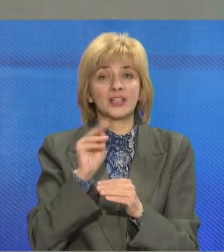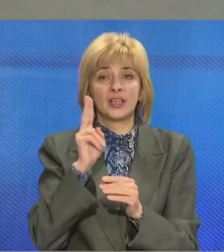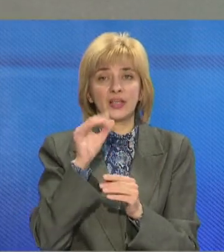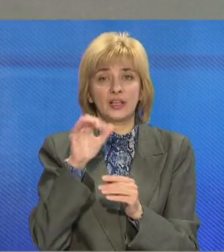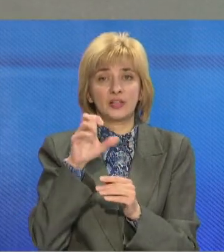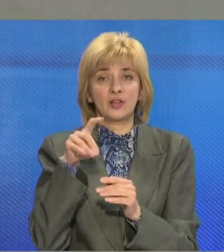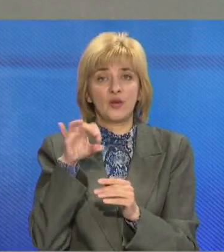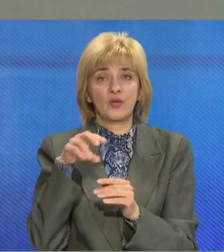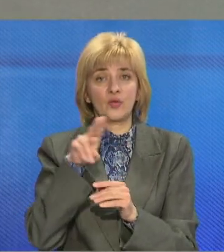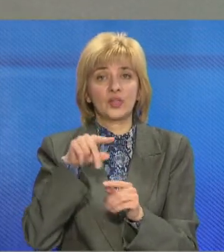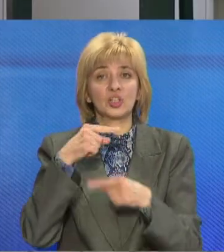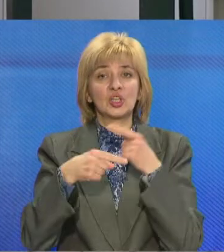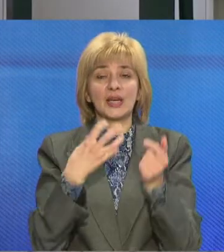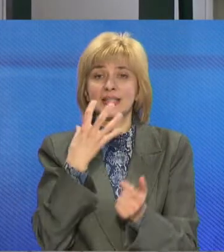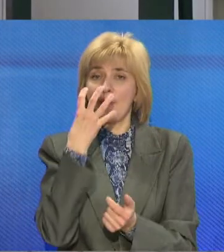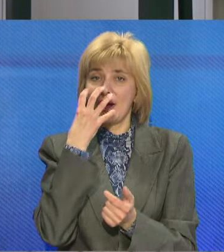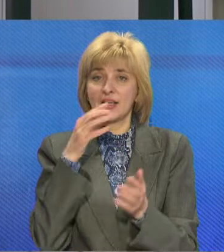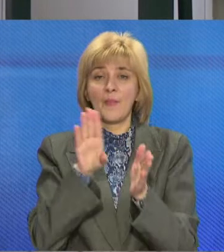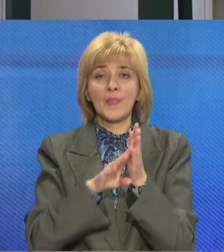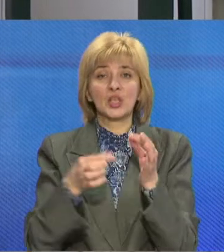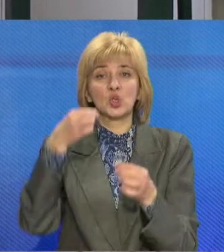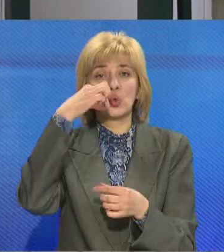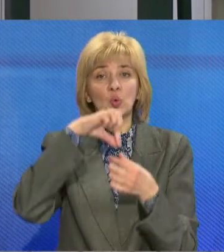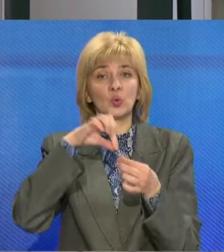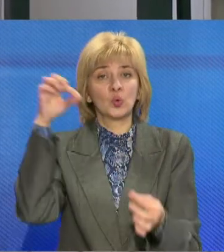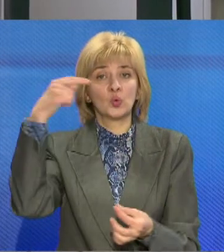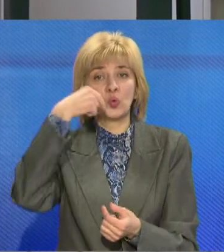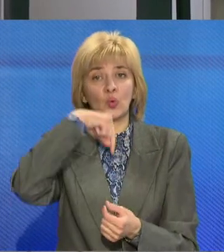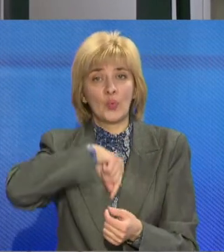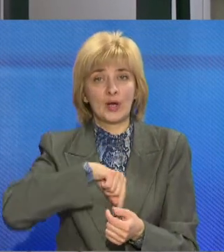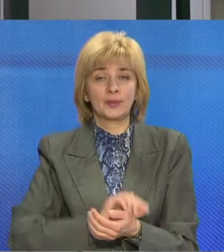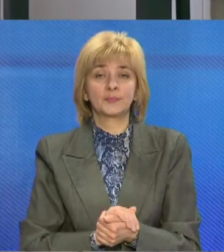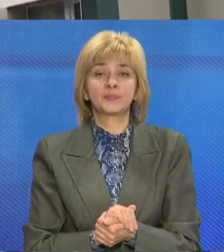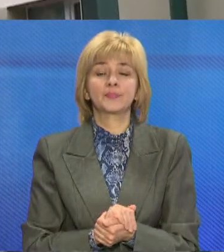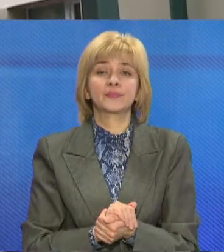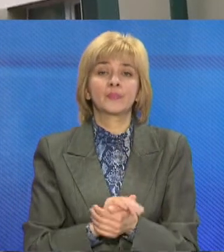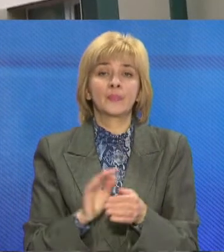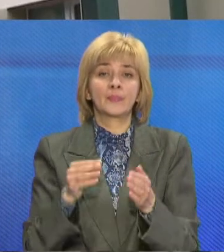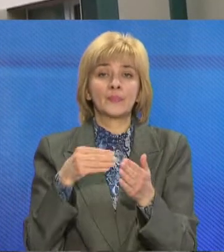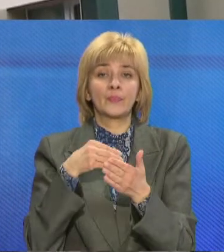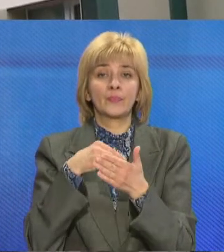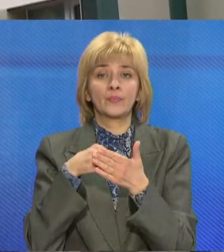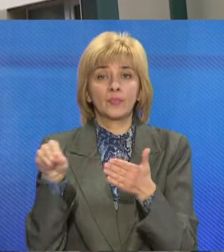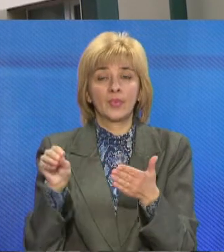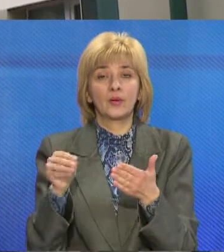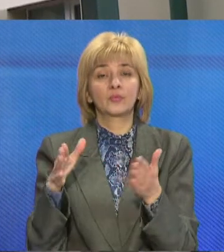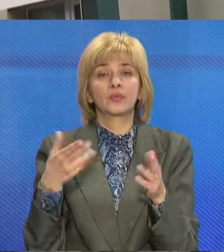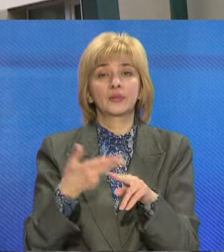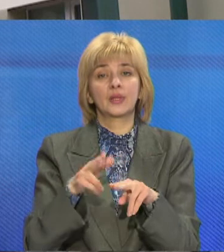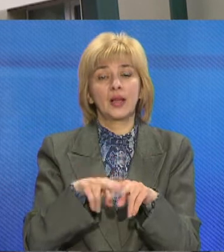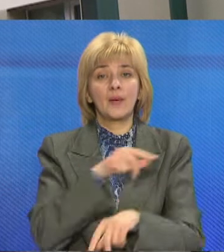организм пациента праз маску без выкрыстания трубок, которые уставляются у трахею. Набытое для инфекционной больницы